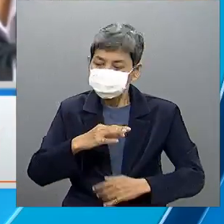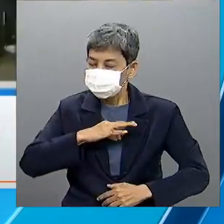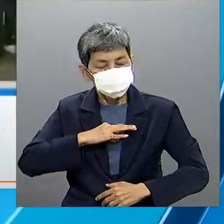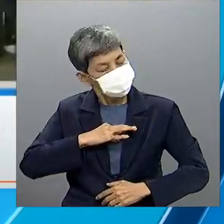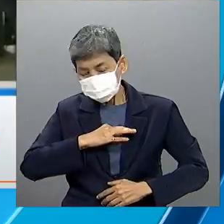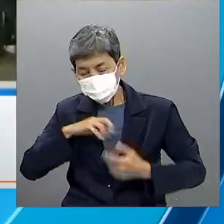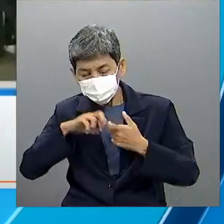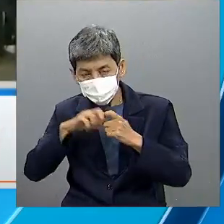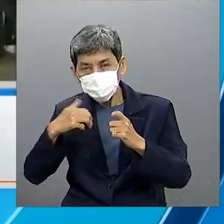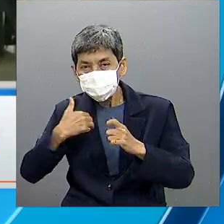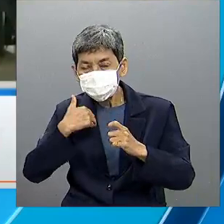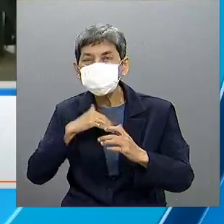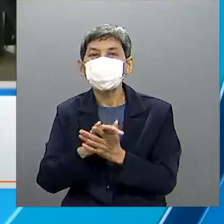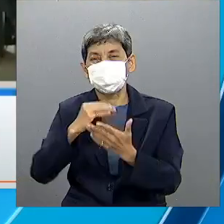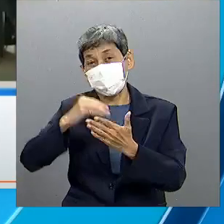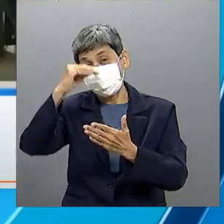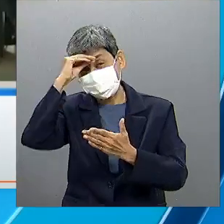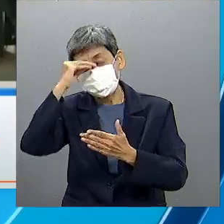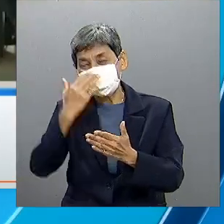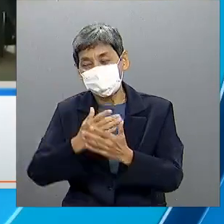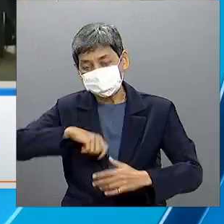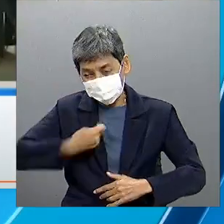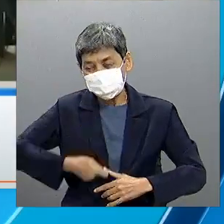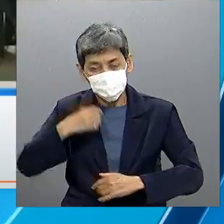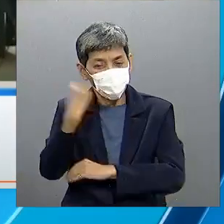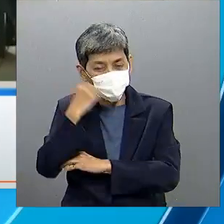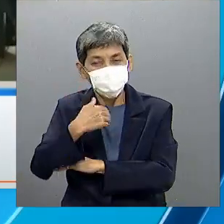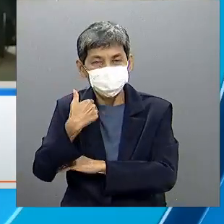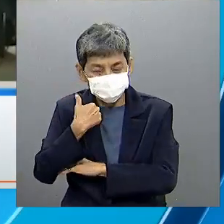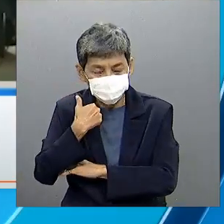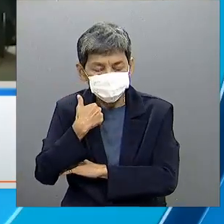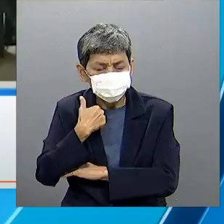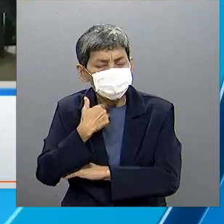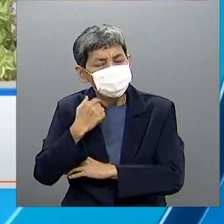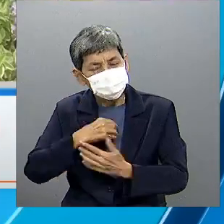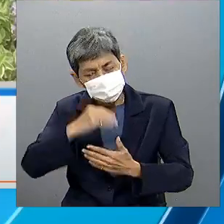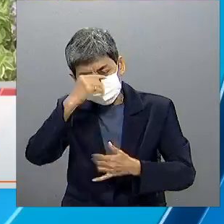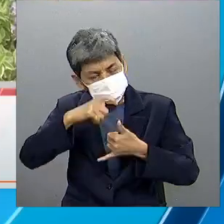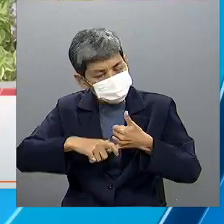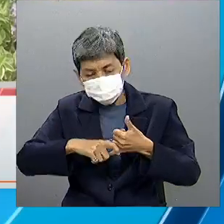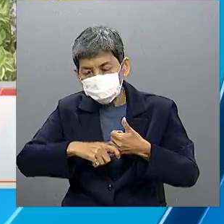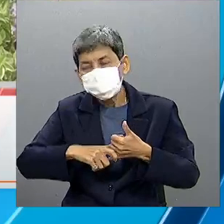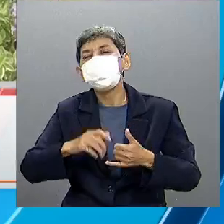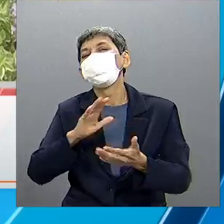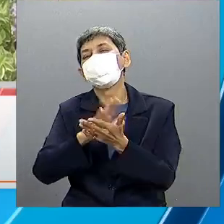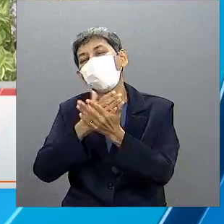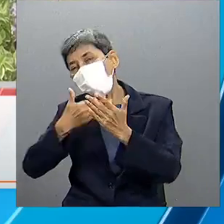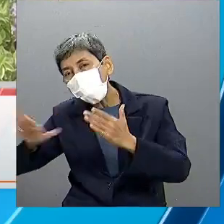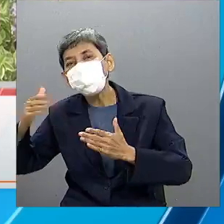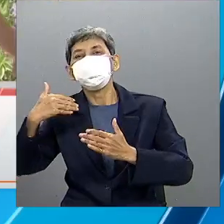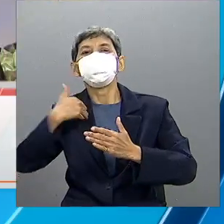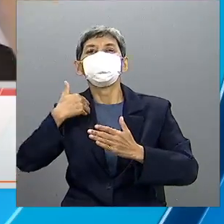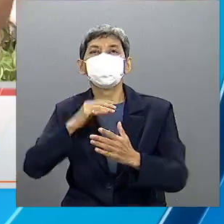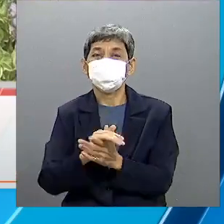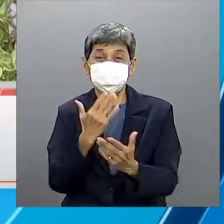การเข้าไปเรียนนะคะมันมีค่าใช้จ่ายในแต่ละวันหมดเลยตรงนี้มันก็เลยทำให้เกิดโครงการของปูขึ้นมาค ่ะไม่ได้มีแค่ค่าเทอมแล้วจะจบ